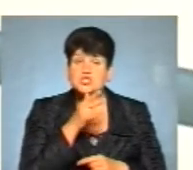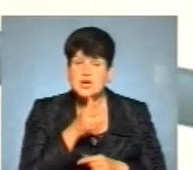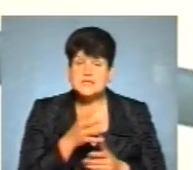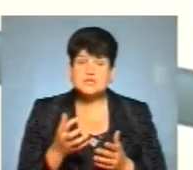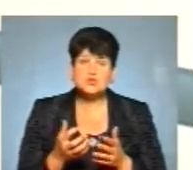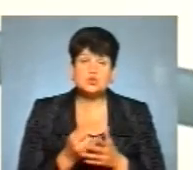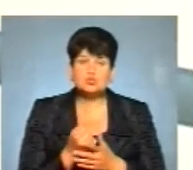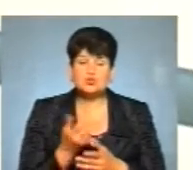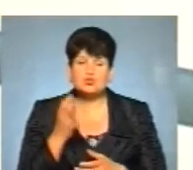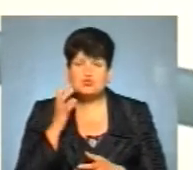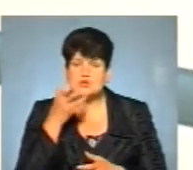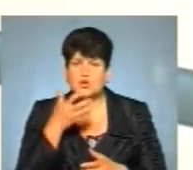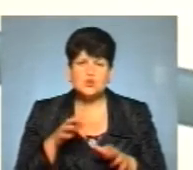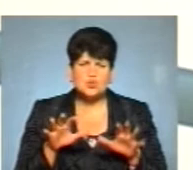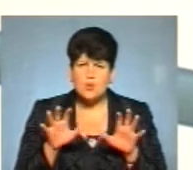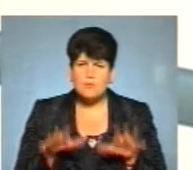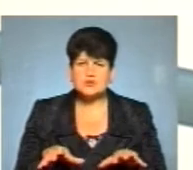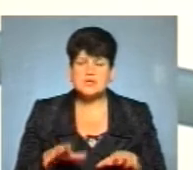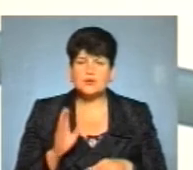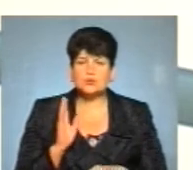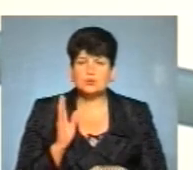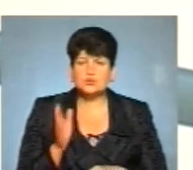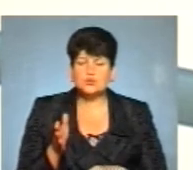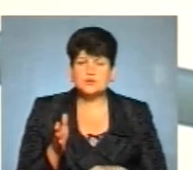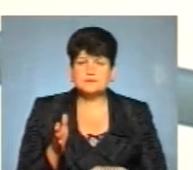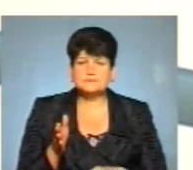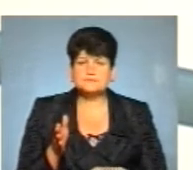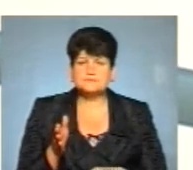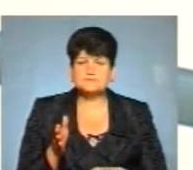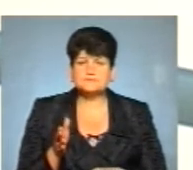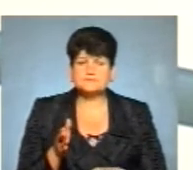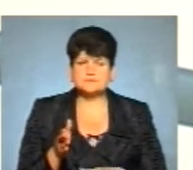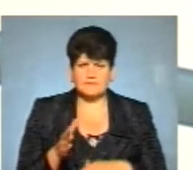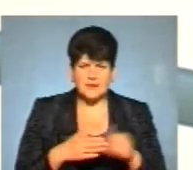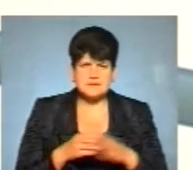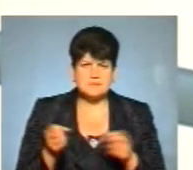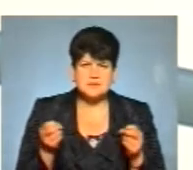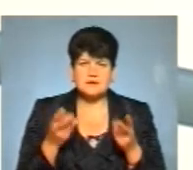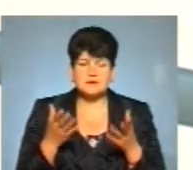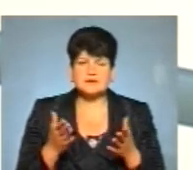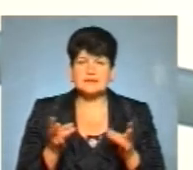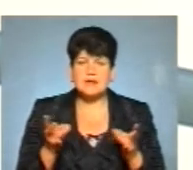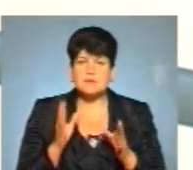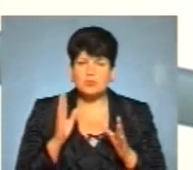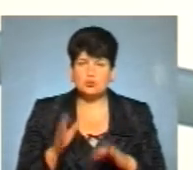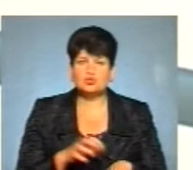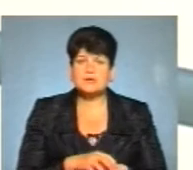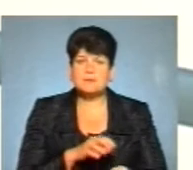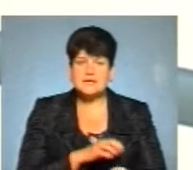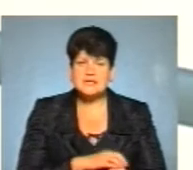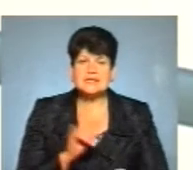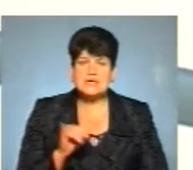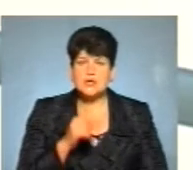здобути якусь серйозну посаду, бути визнаним фахівцем, треба було бути партійним і